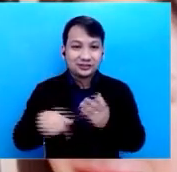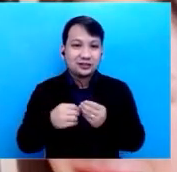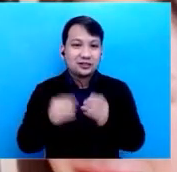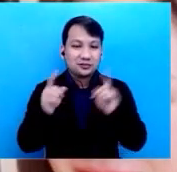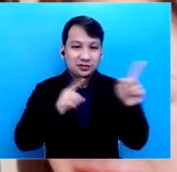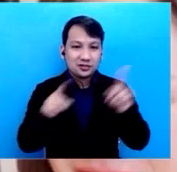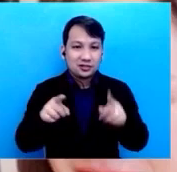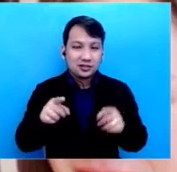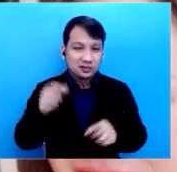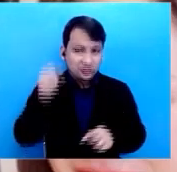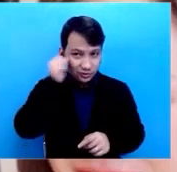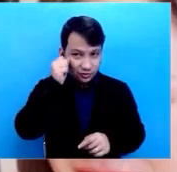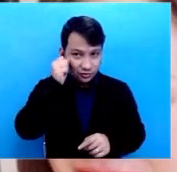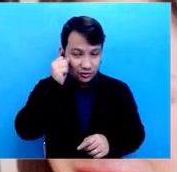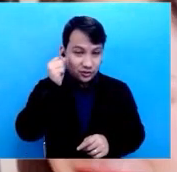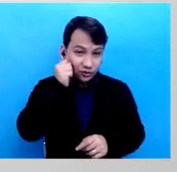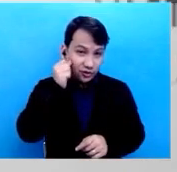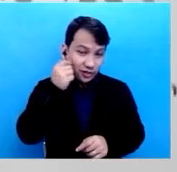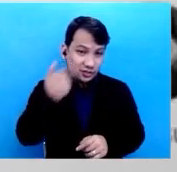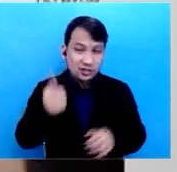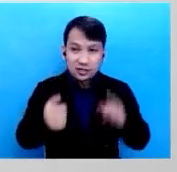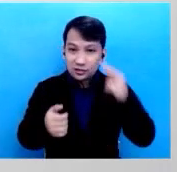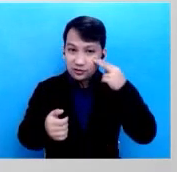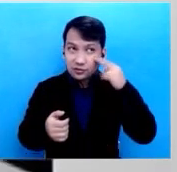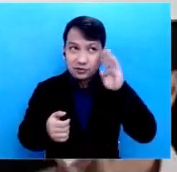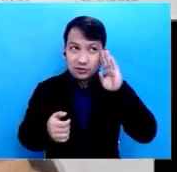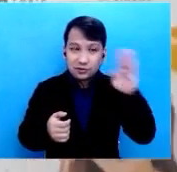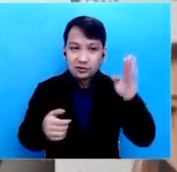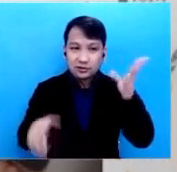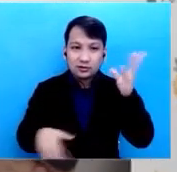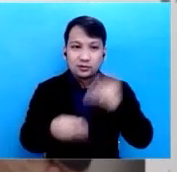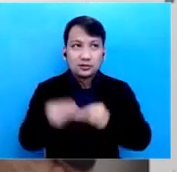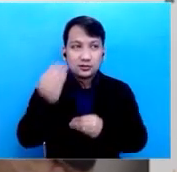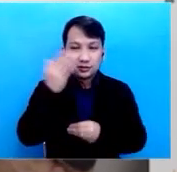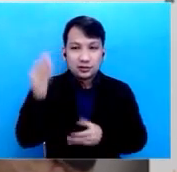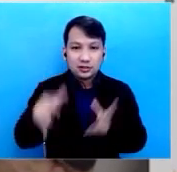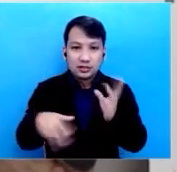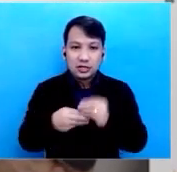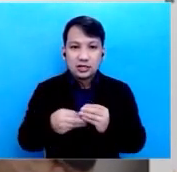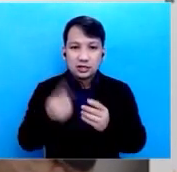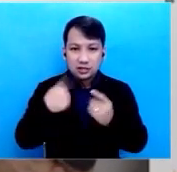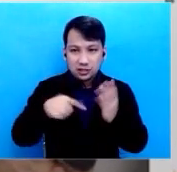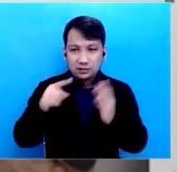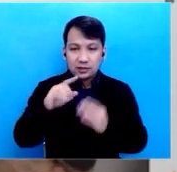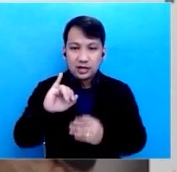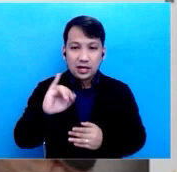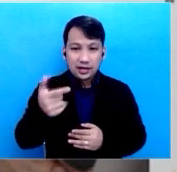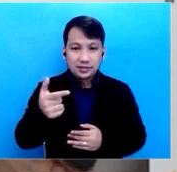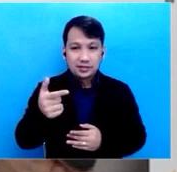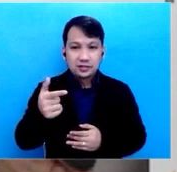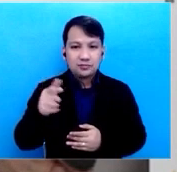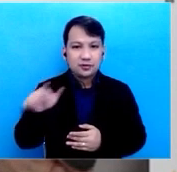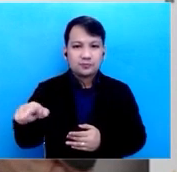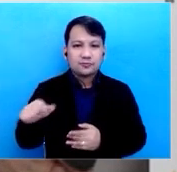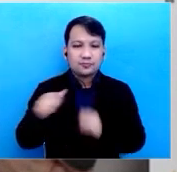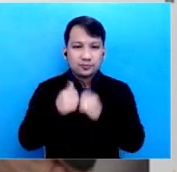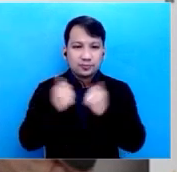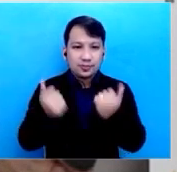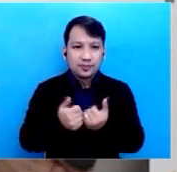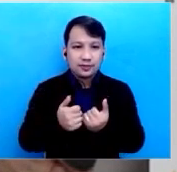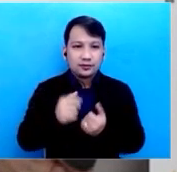Son Ye-jin at Hyun bit. Kinumpirma yan ni Hyun bit sa Instagram account ng kanyang agency na